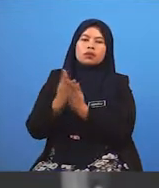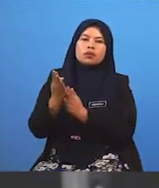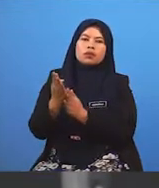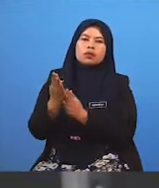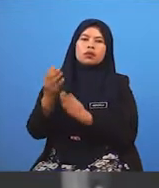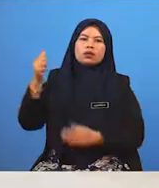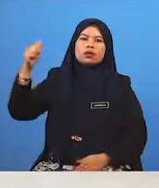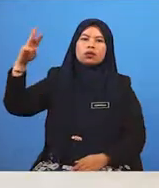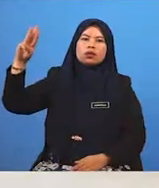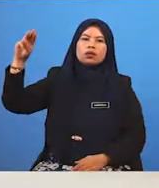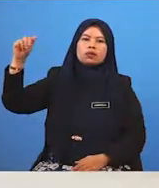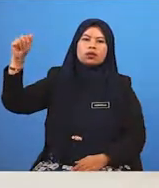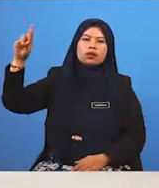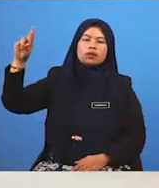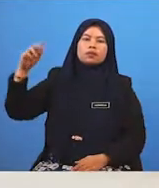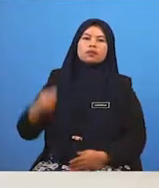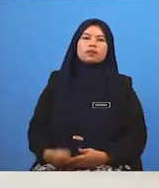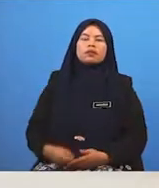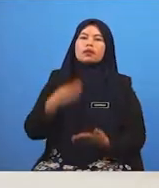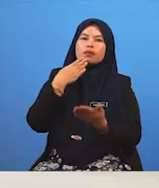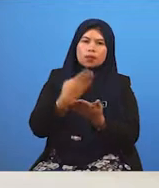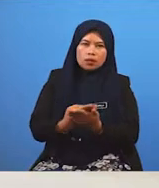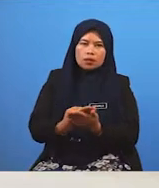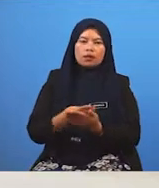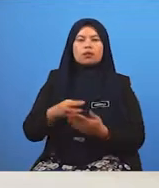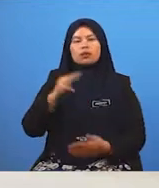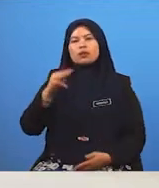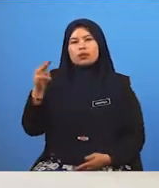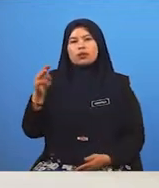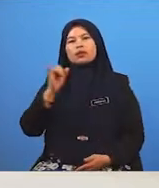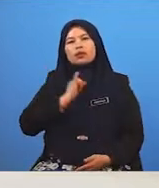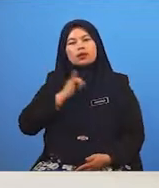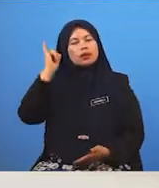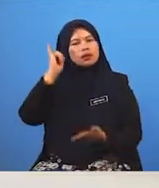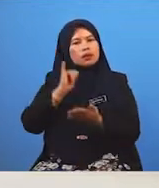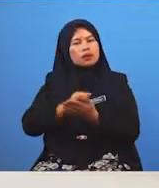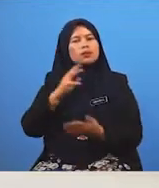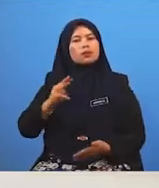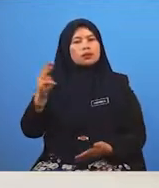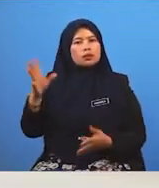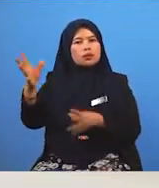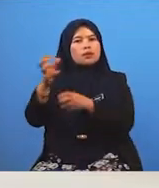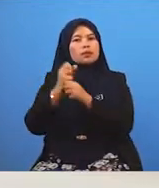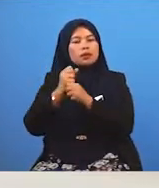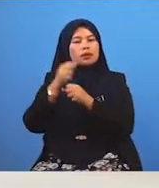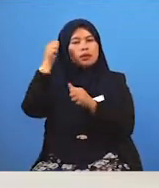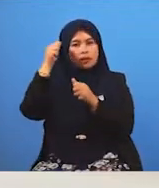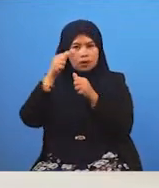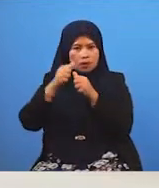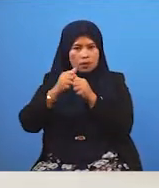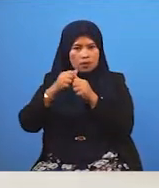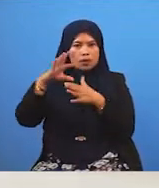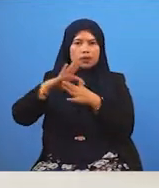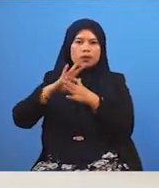mungkar. Baiklah murid-murid, saya yakin murid-murid dapat mengingati semua isi penting dalam pembelajaran